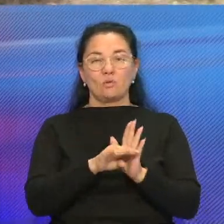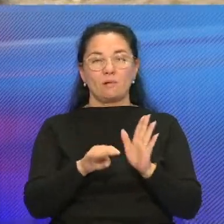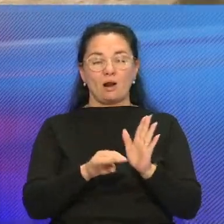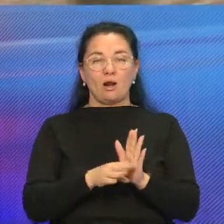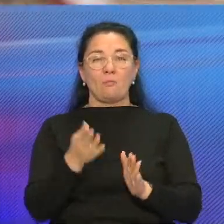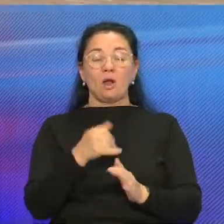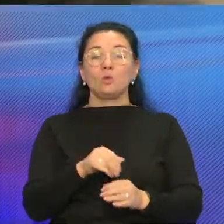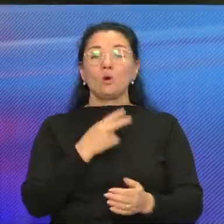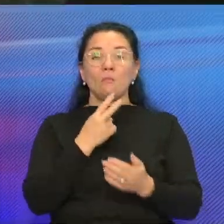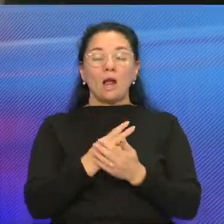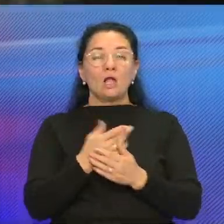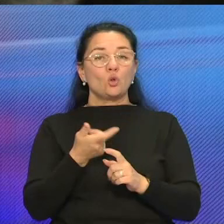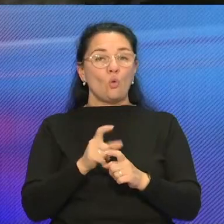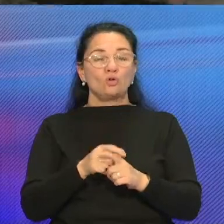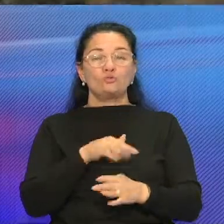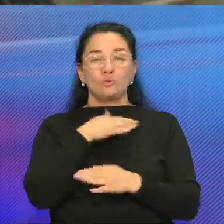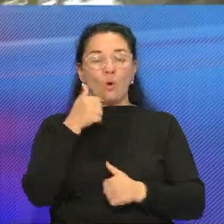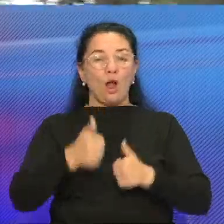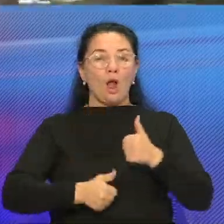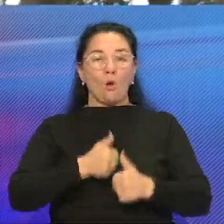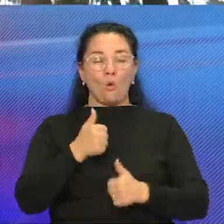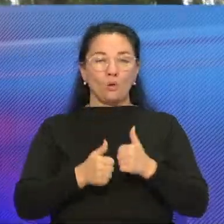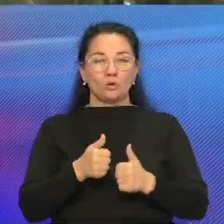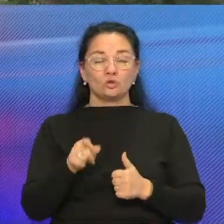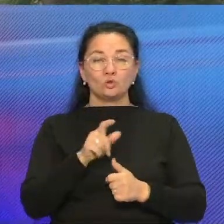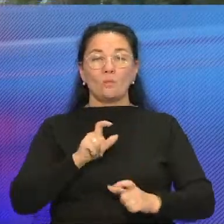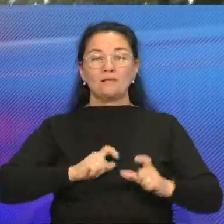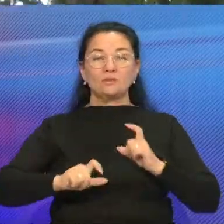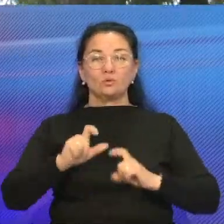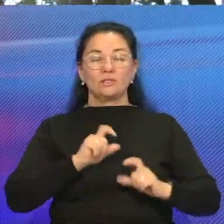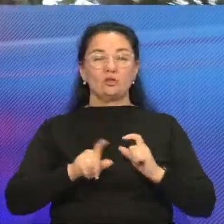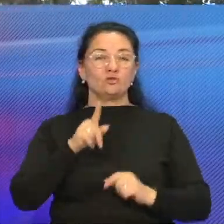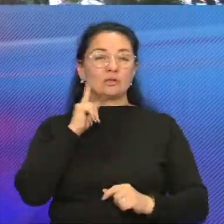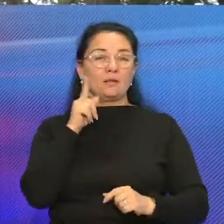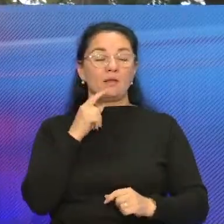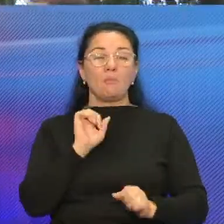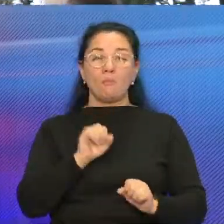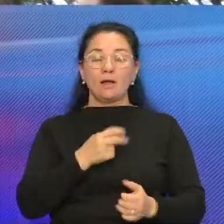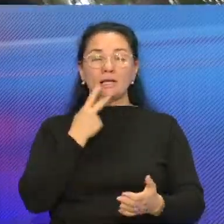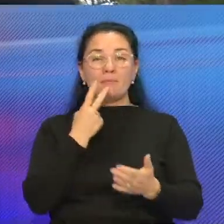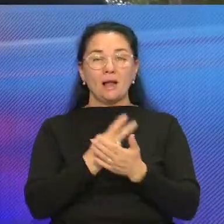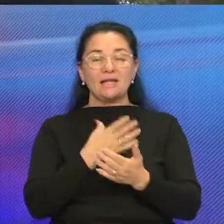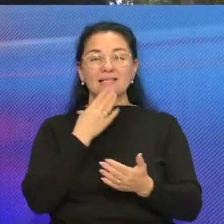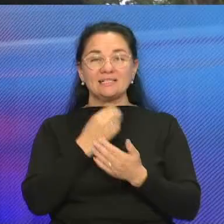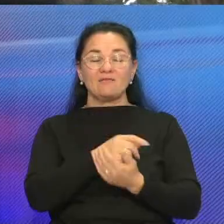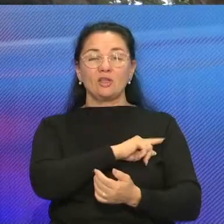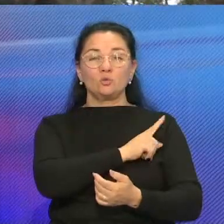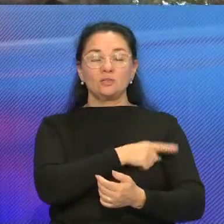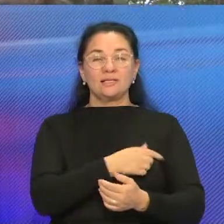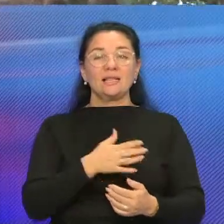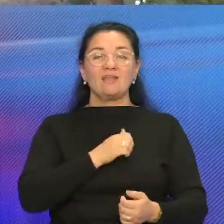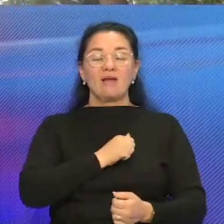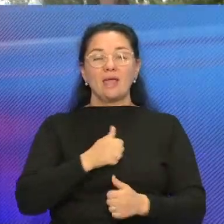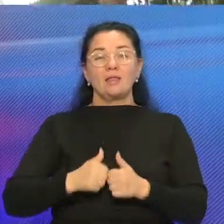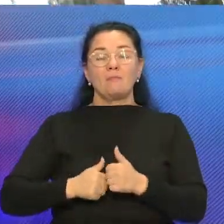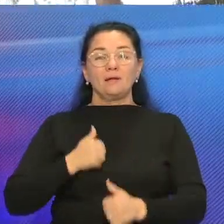конкурсны дыяпазон, каб кожны з прадстаўнікоў студэнцкай моладзі мог паказаць свае сілы і ваенна-патрыятычнае выхаванне на